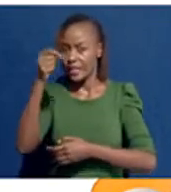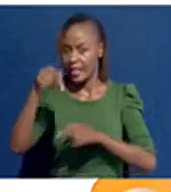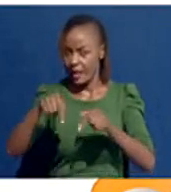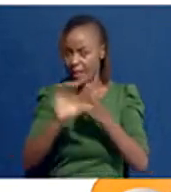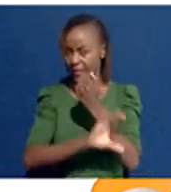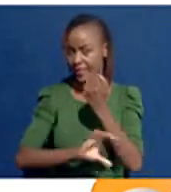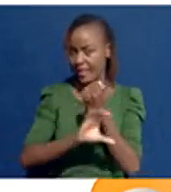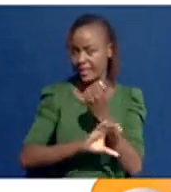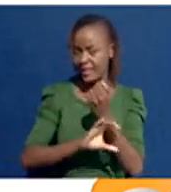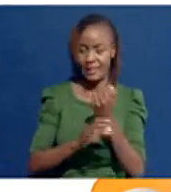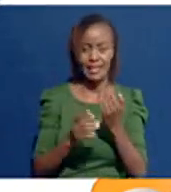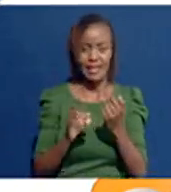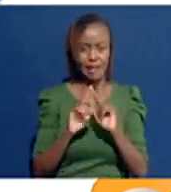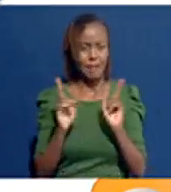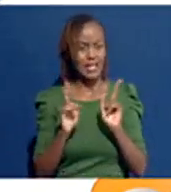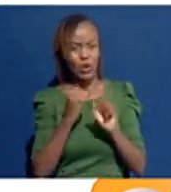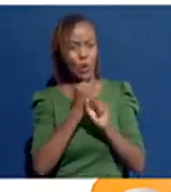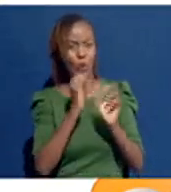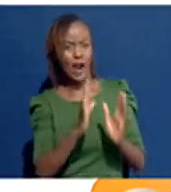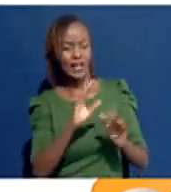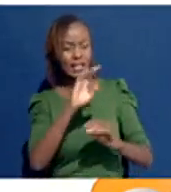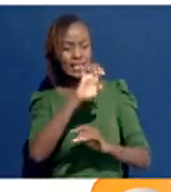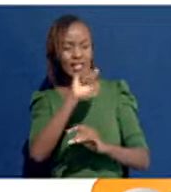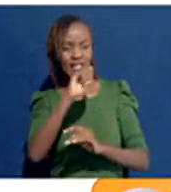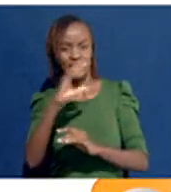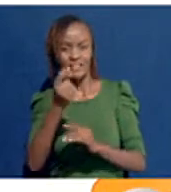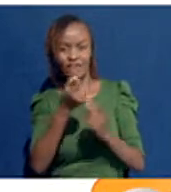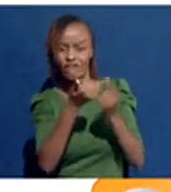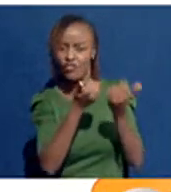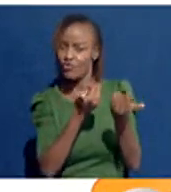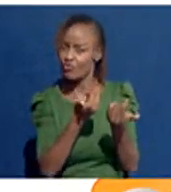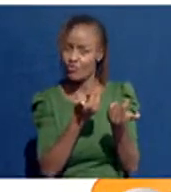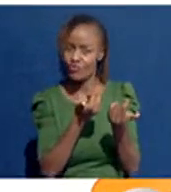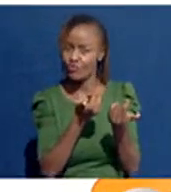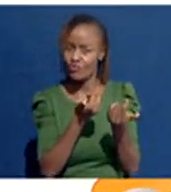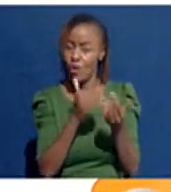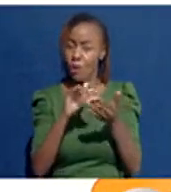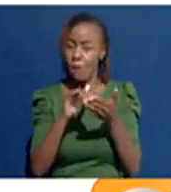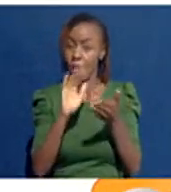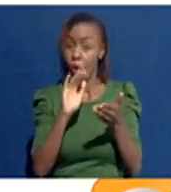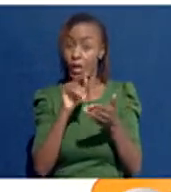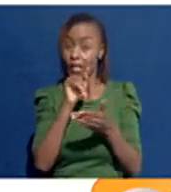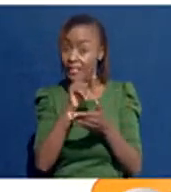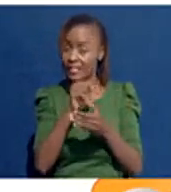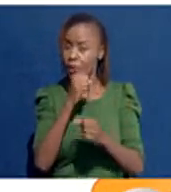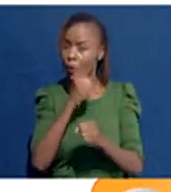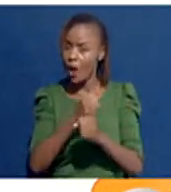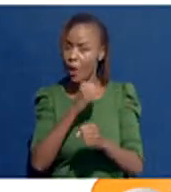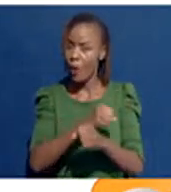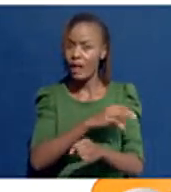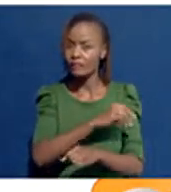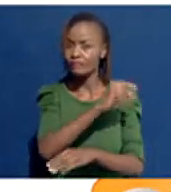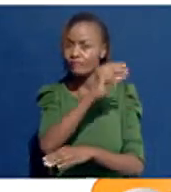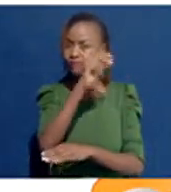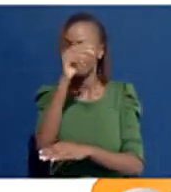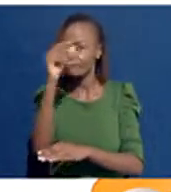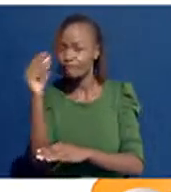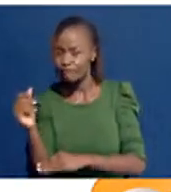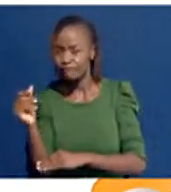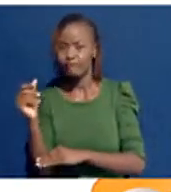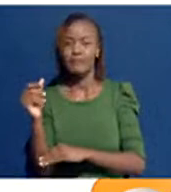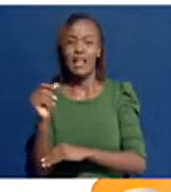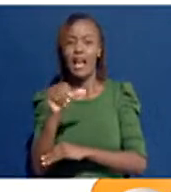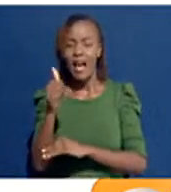A significant percentage of those people are working day and night to steal our resources.